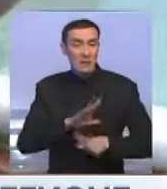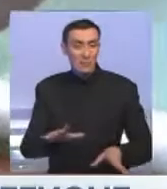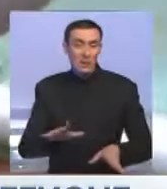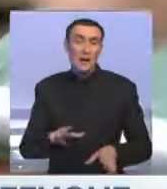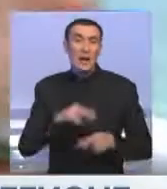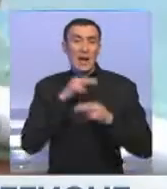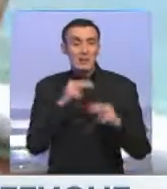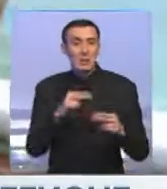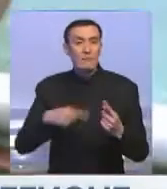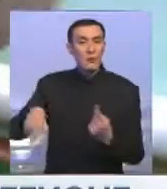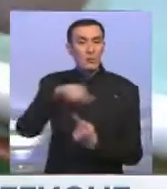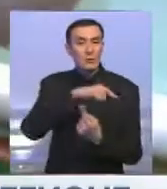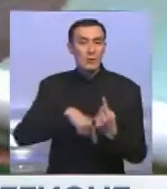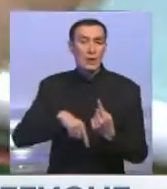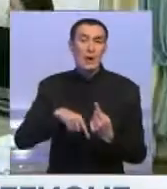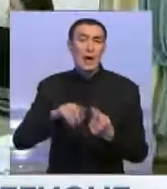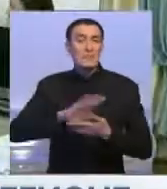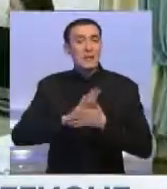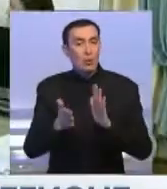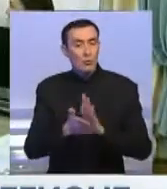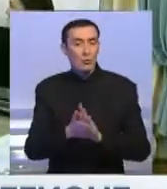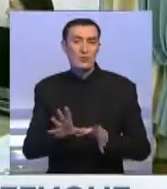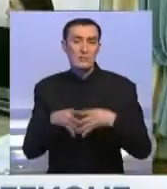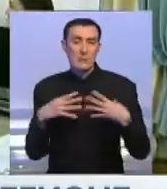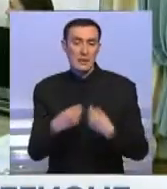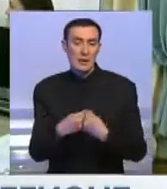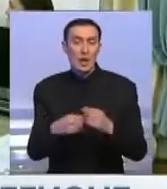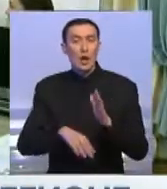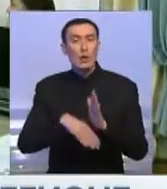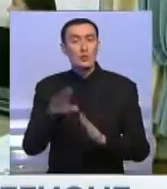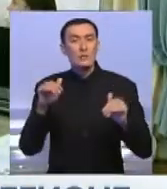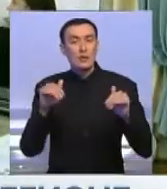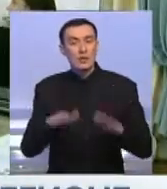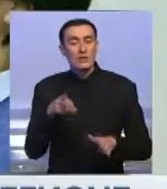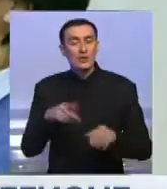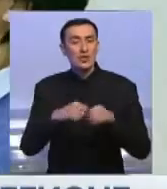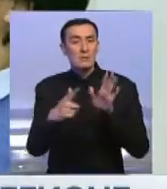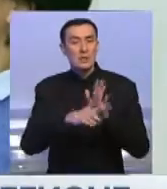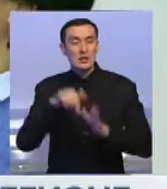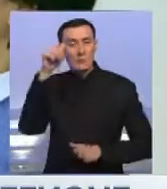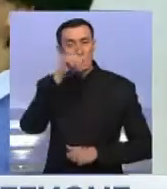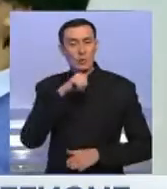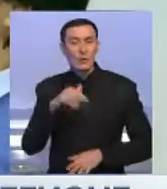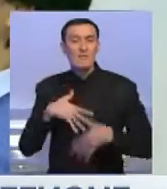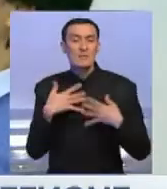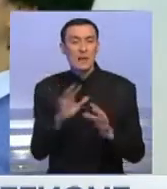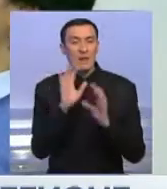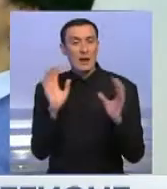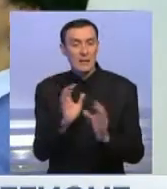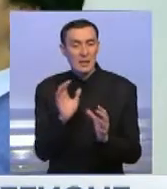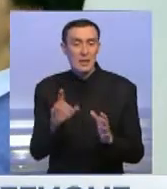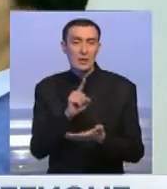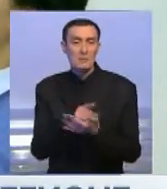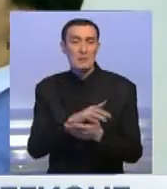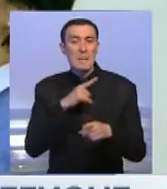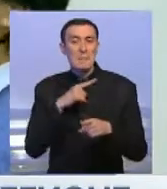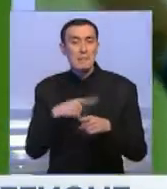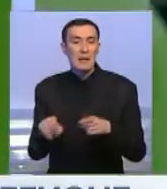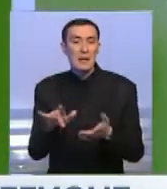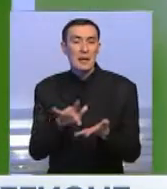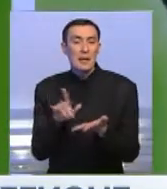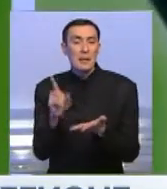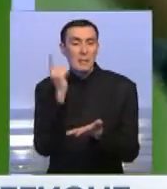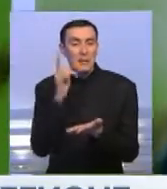на окружающую психологическую обстановку. Лучшим IT-решением 2017 года в сфере здравоохранения признано мобильное